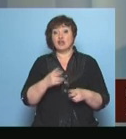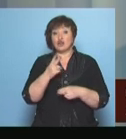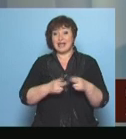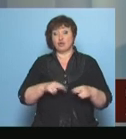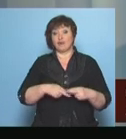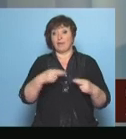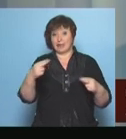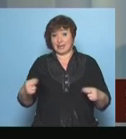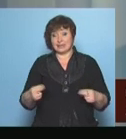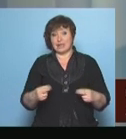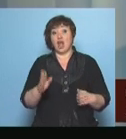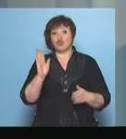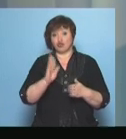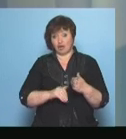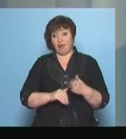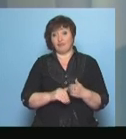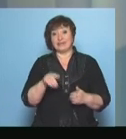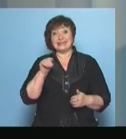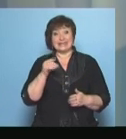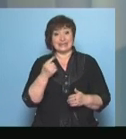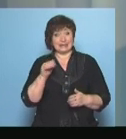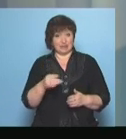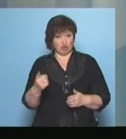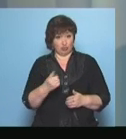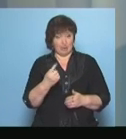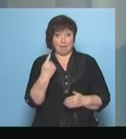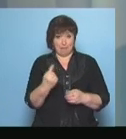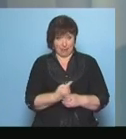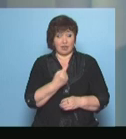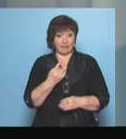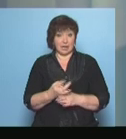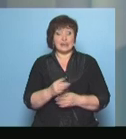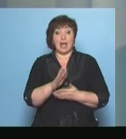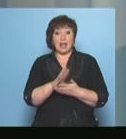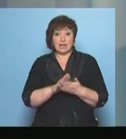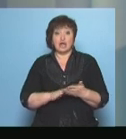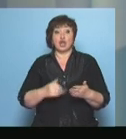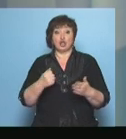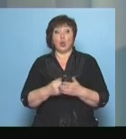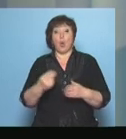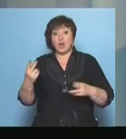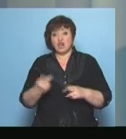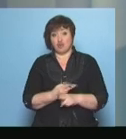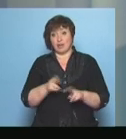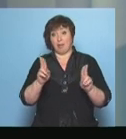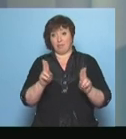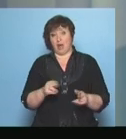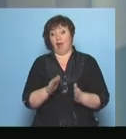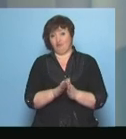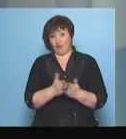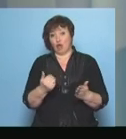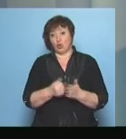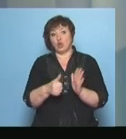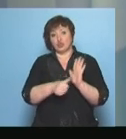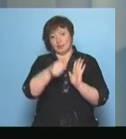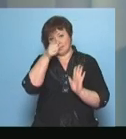санкция 1000 рублей в виде штрафа, это первый раз, а в дальнейшем вплоть до лишения 3 до 6 месяцев. Если повторно